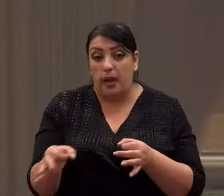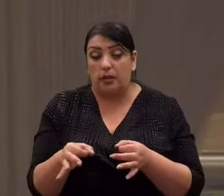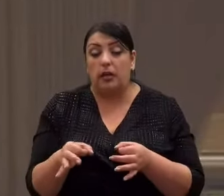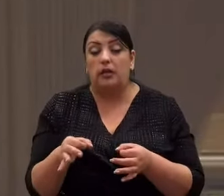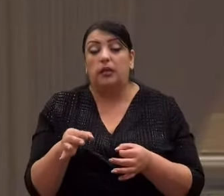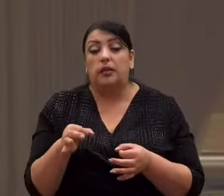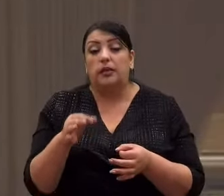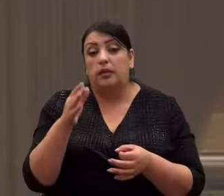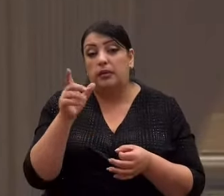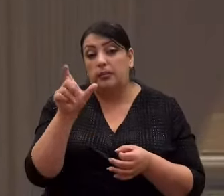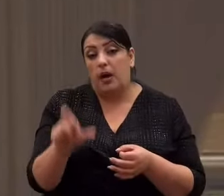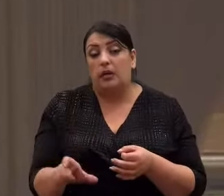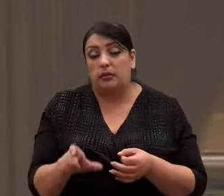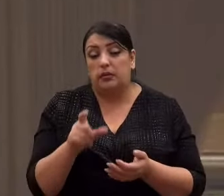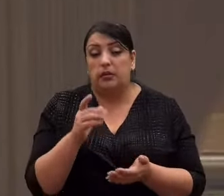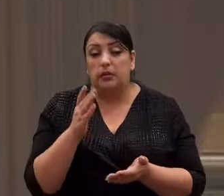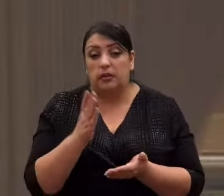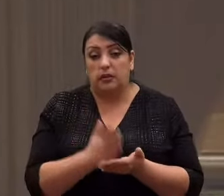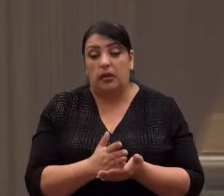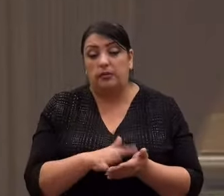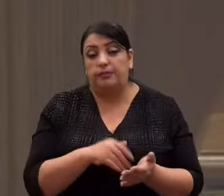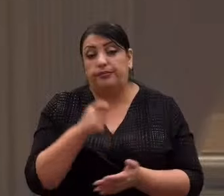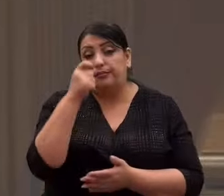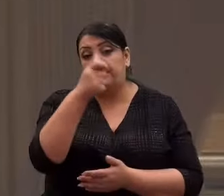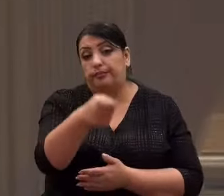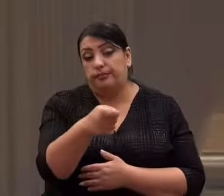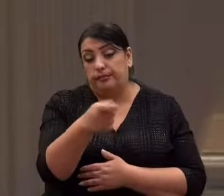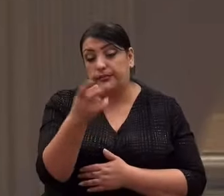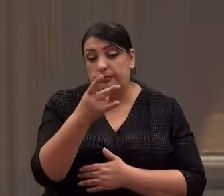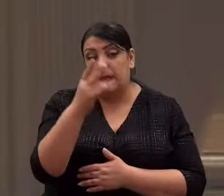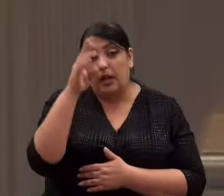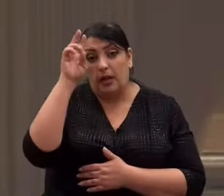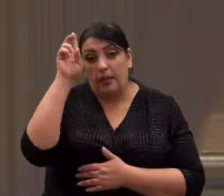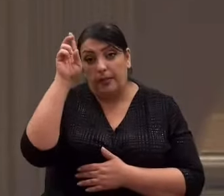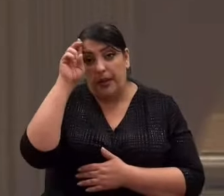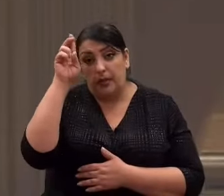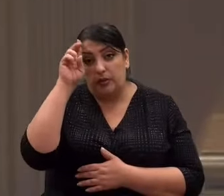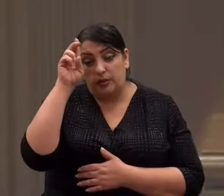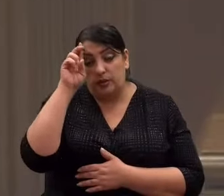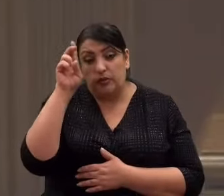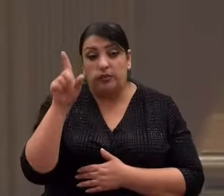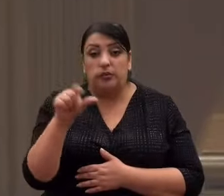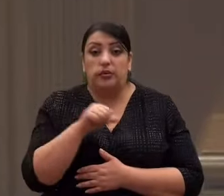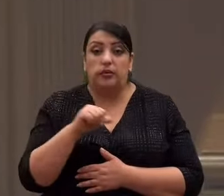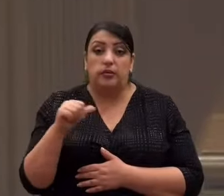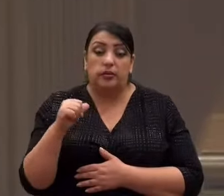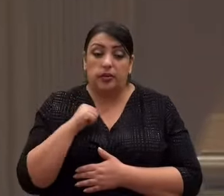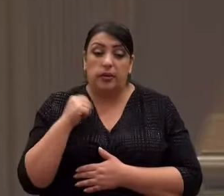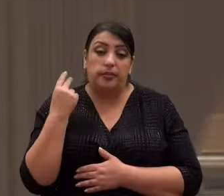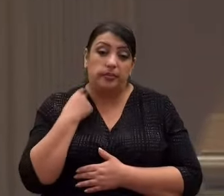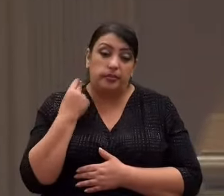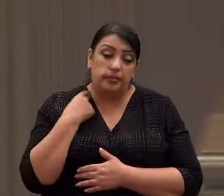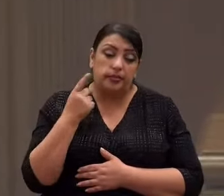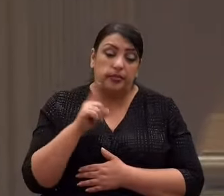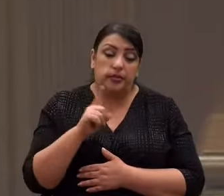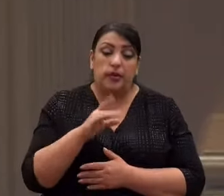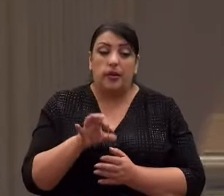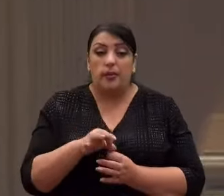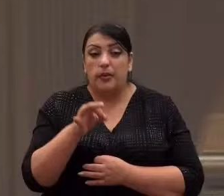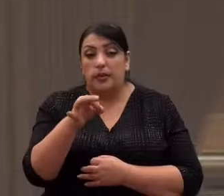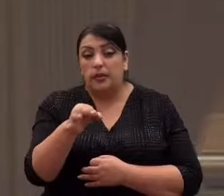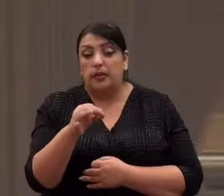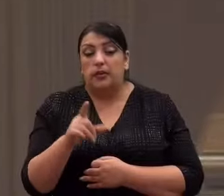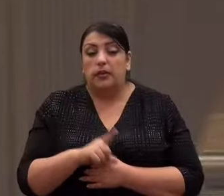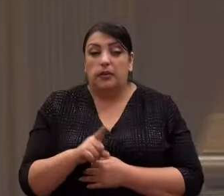քաղաքացին հնարավորություն է ունենում հայցով դիմել, իսկ պետությանը կամ համայնքին պատճառված վնասի դեպքում